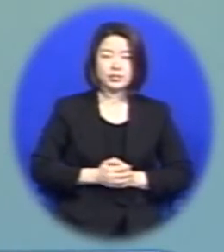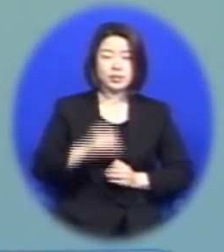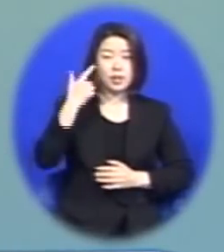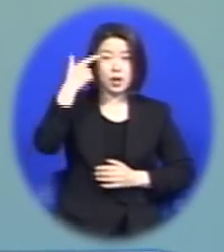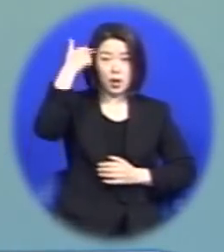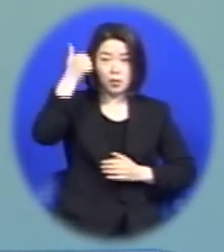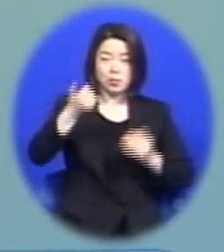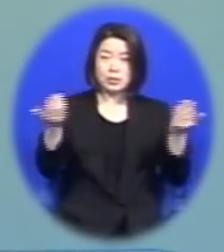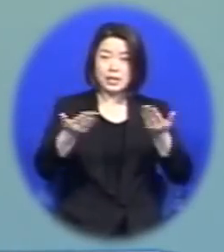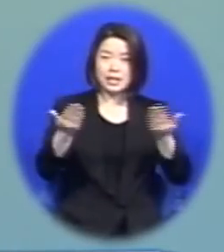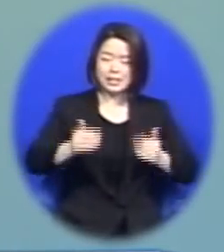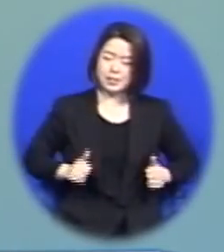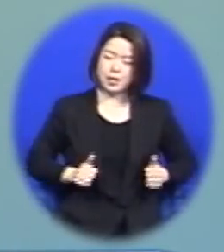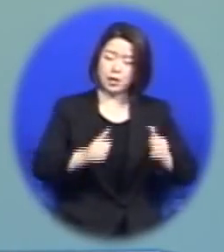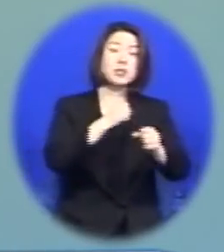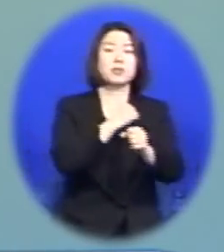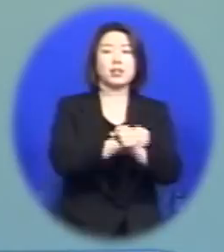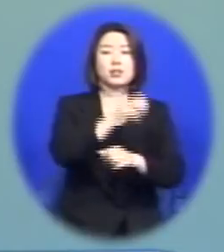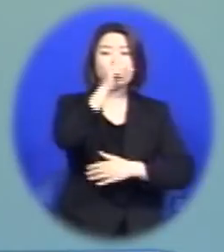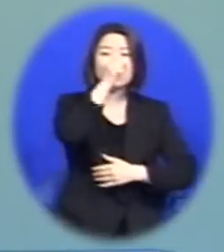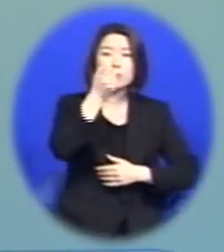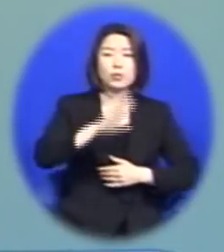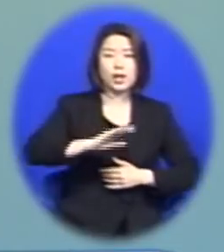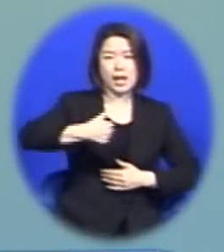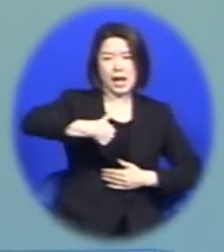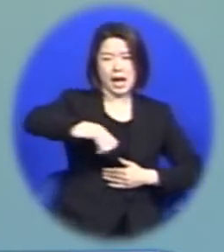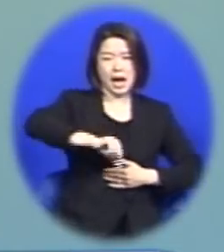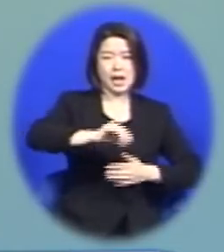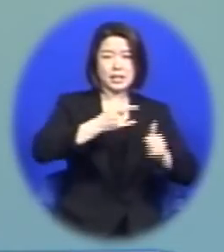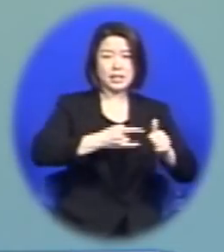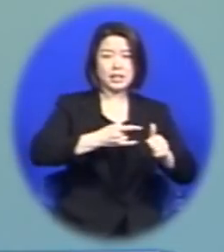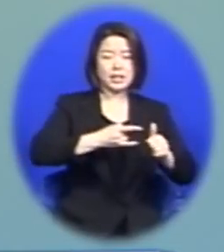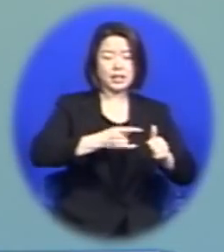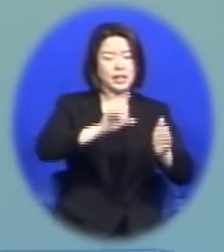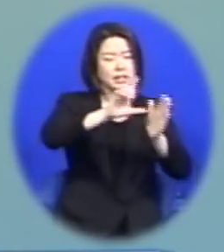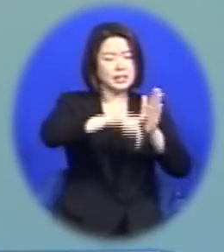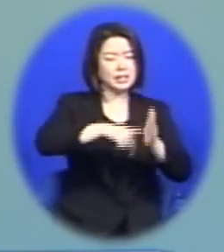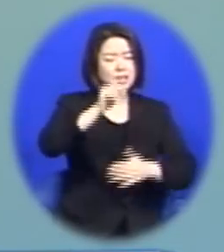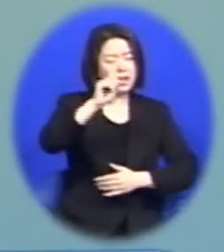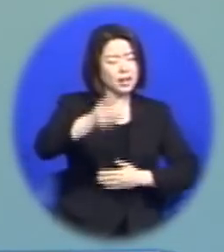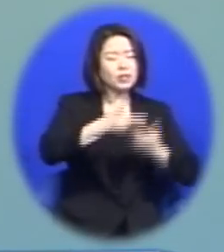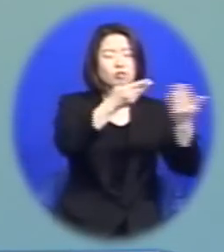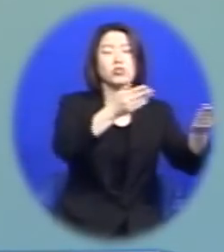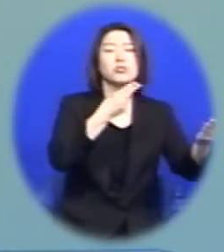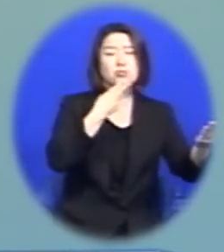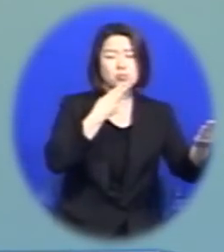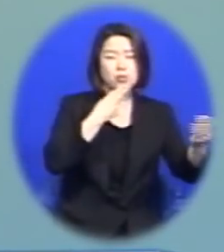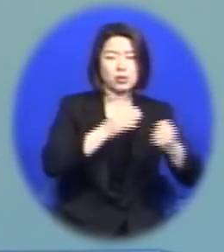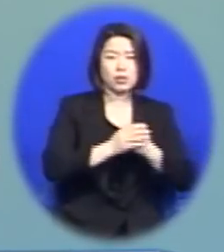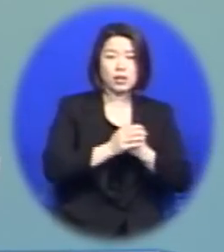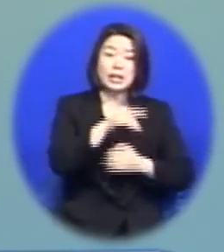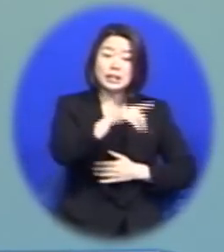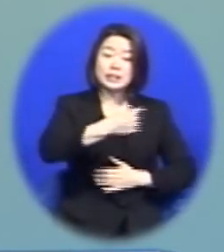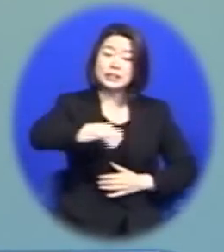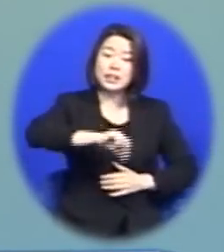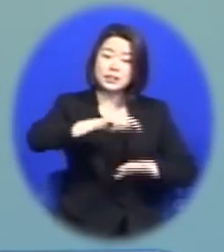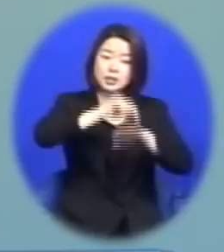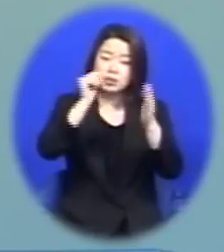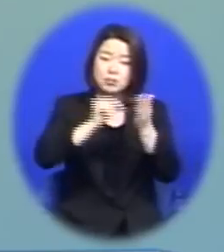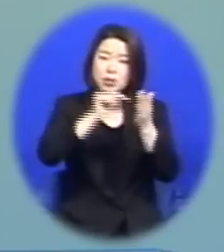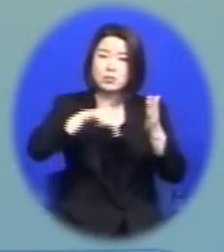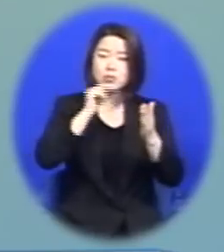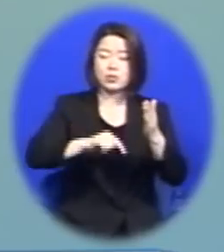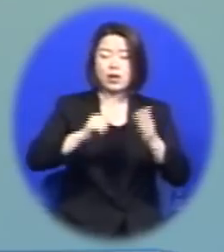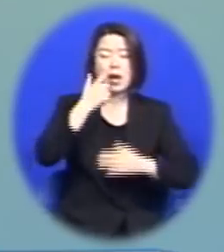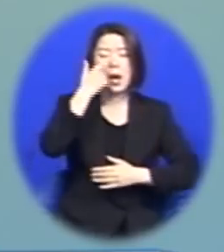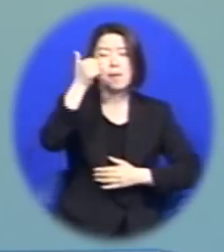목회의 열심히 하는 것은 좋지만 아들에게 전혀 시간을 주지 못하고 그 아들의 마음속에 아빠가 교회 일